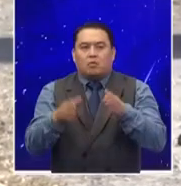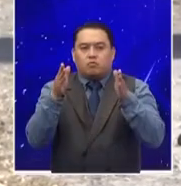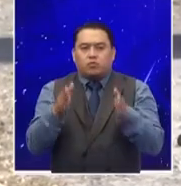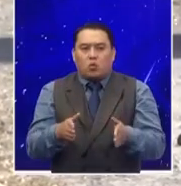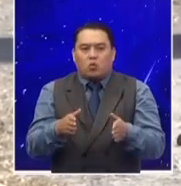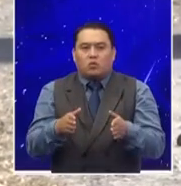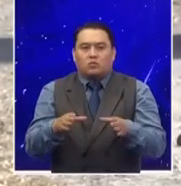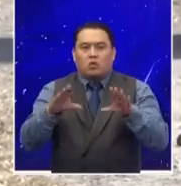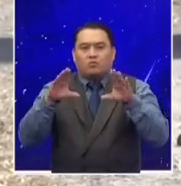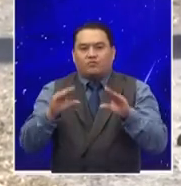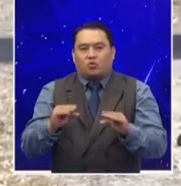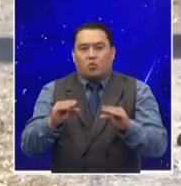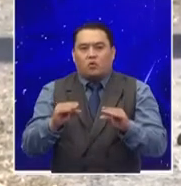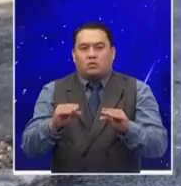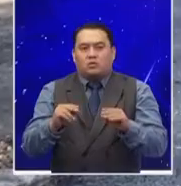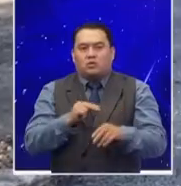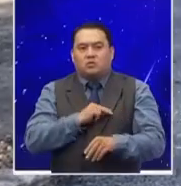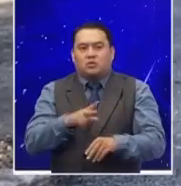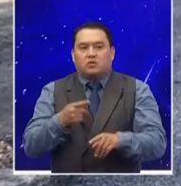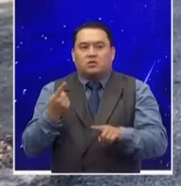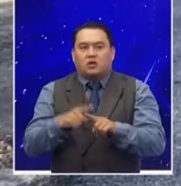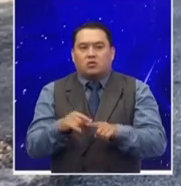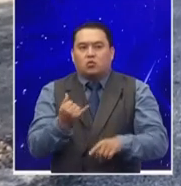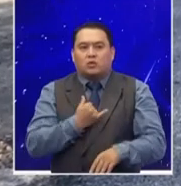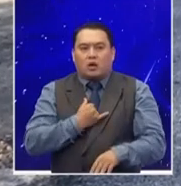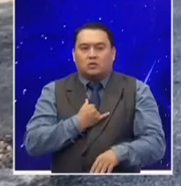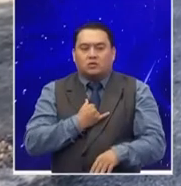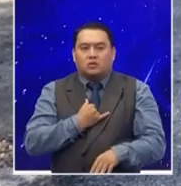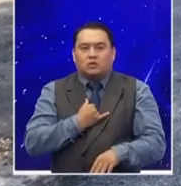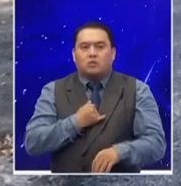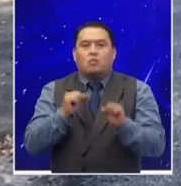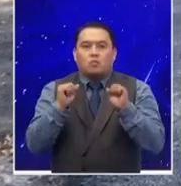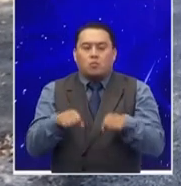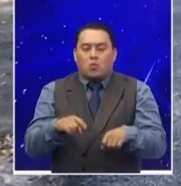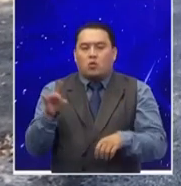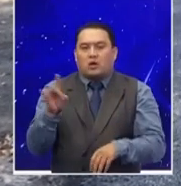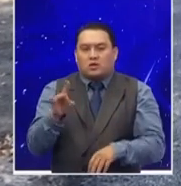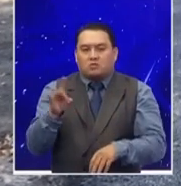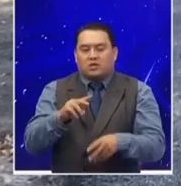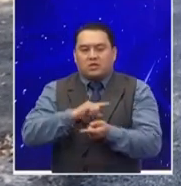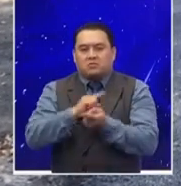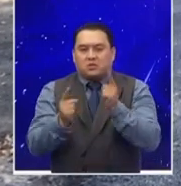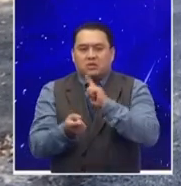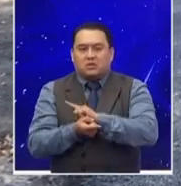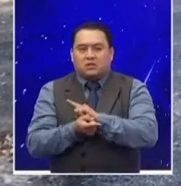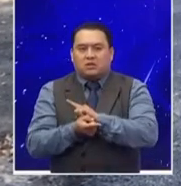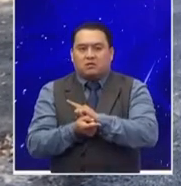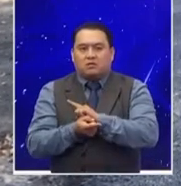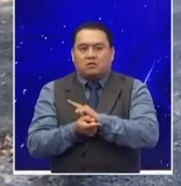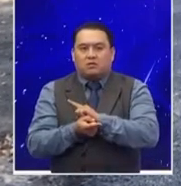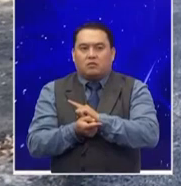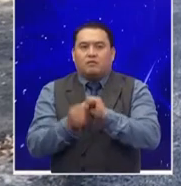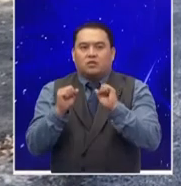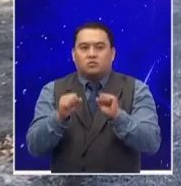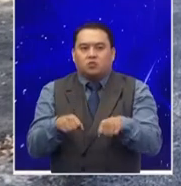немного опустились. А из-за неисправности техники, то есть он мог толщину не выдержать. Ну и вообще